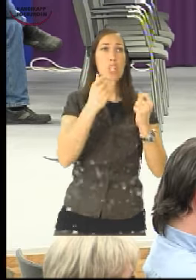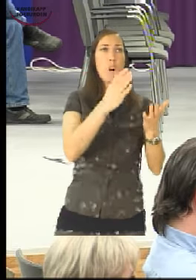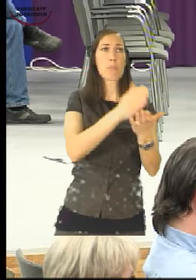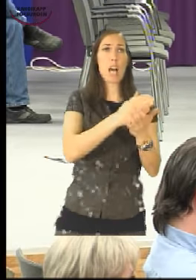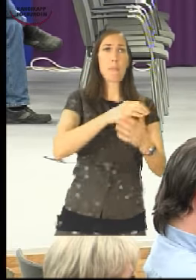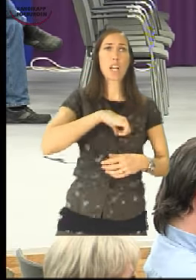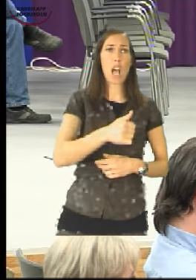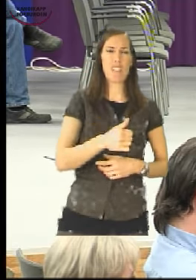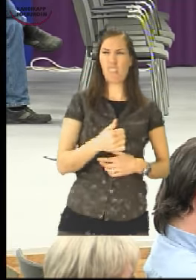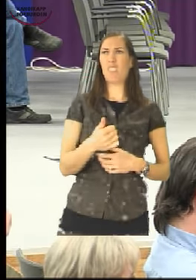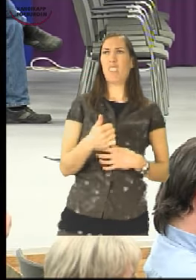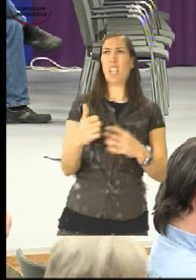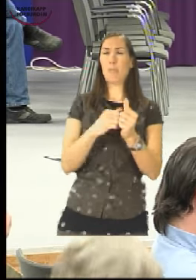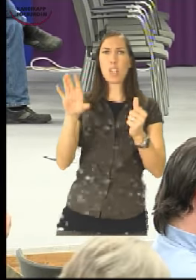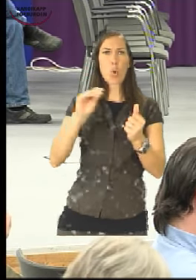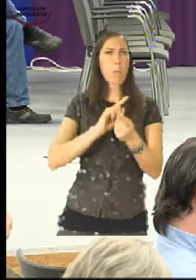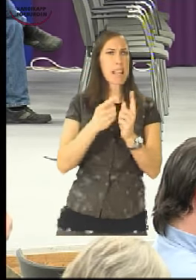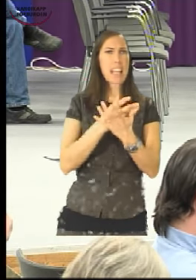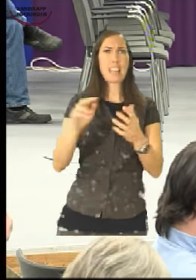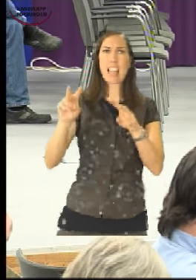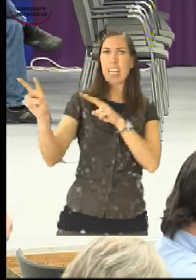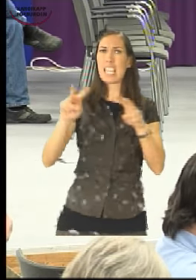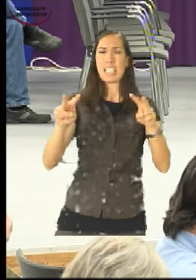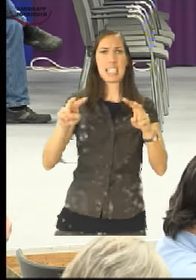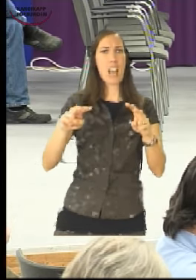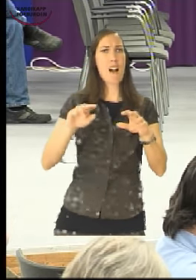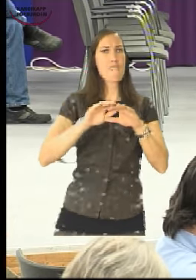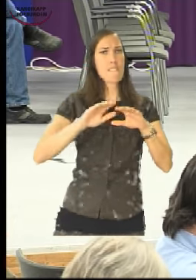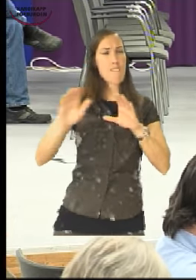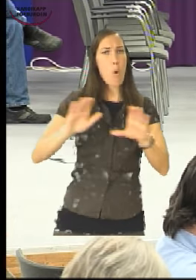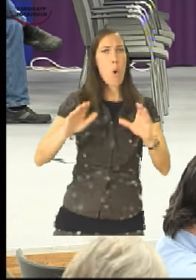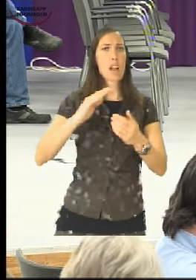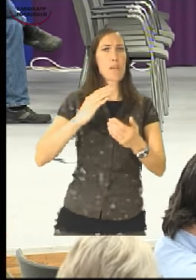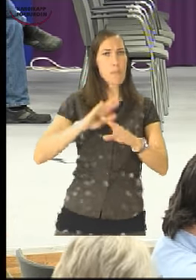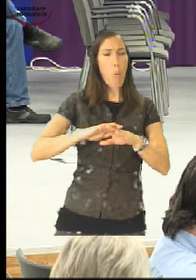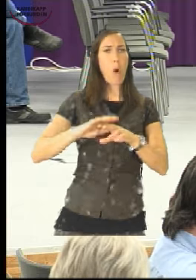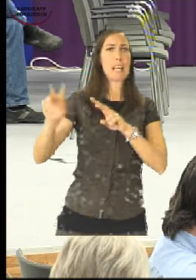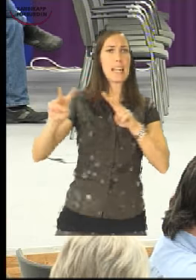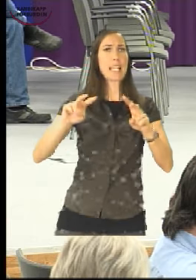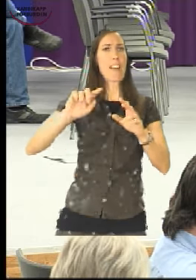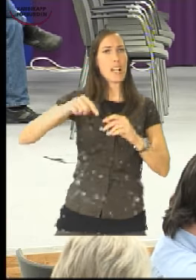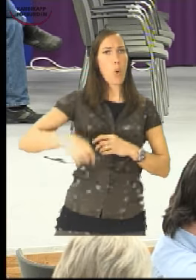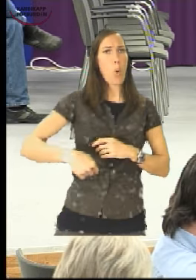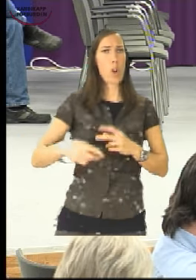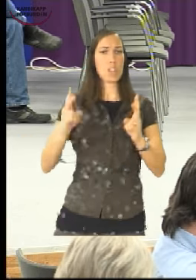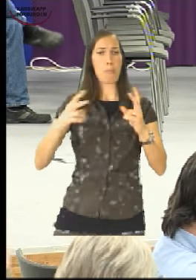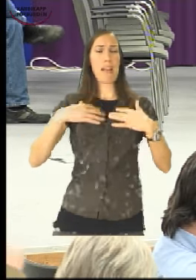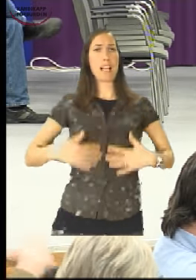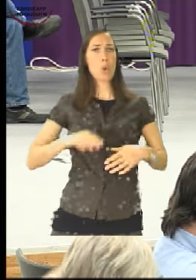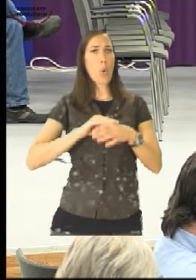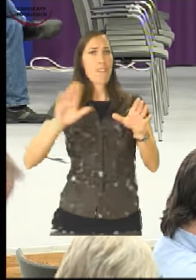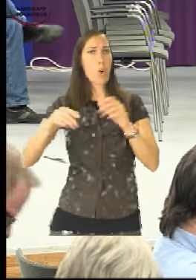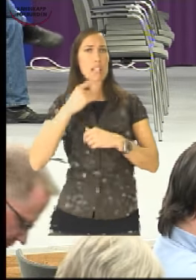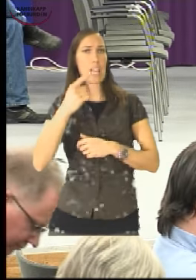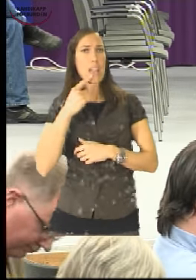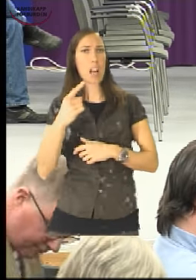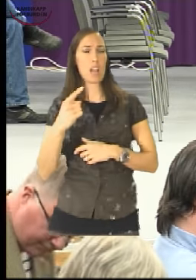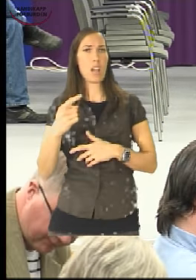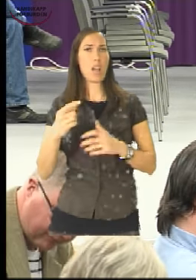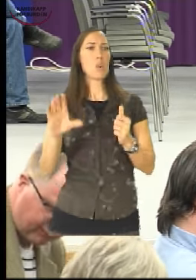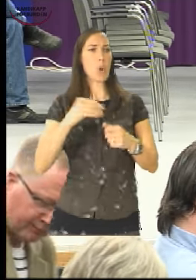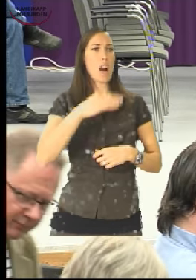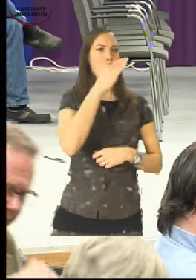men då har vi ju inte lika vård på lika villkor som hälso- och sjukvårdslagen säger. Och det är ju den frågan som jag ställer. Hur kommer vi till rätta med det? För